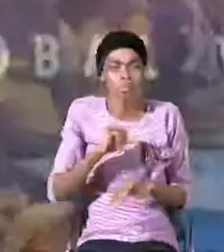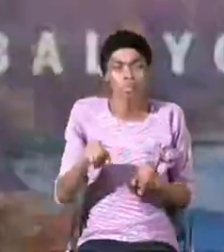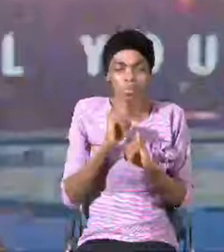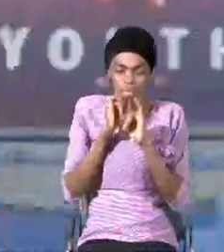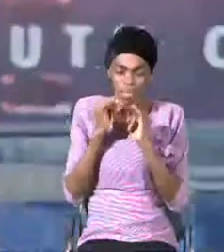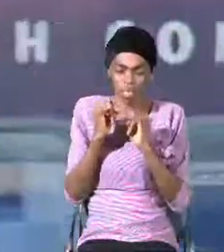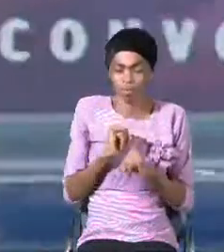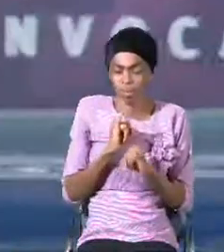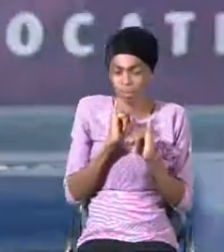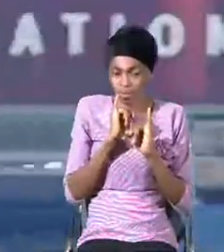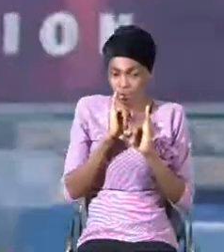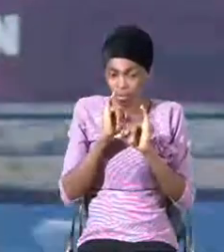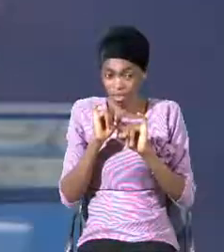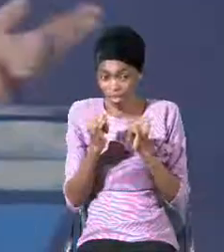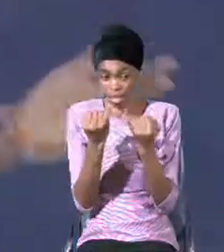entretien,